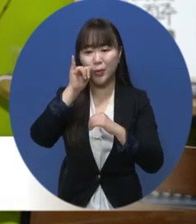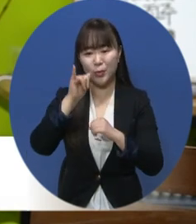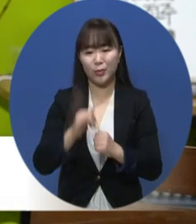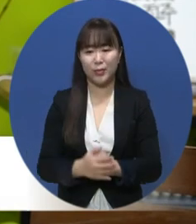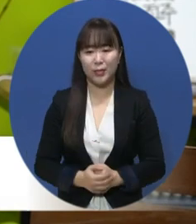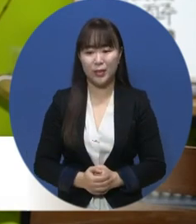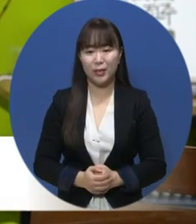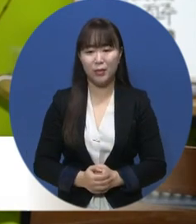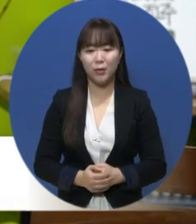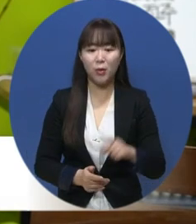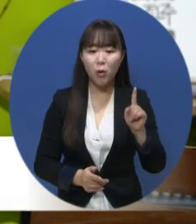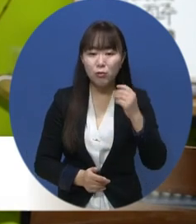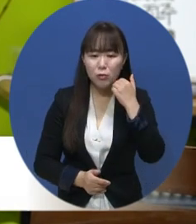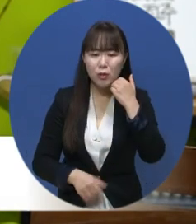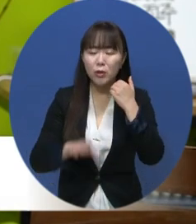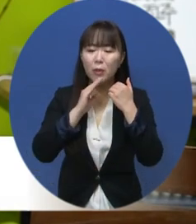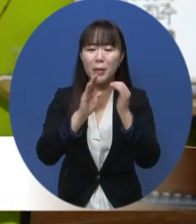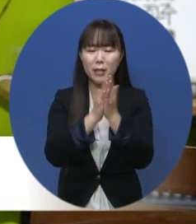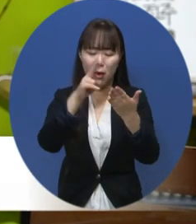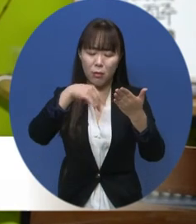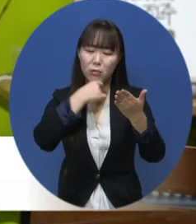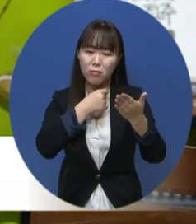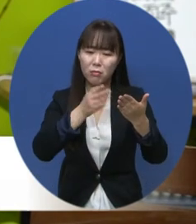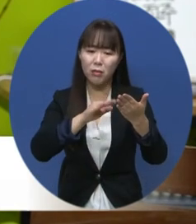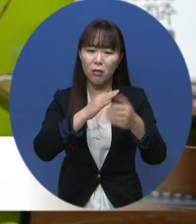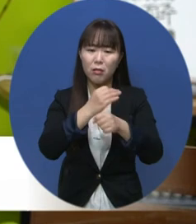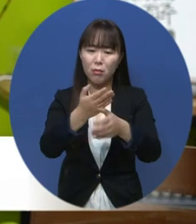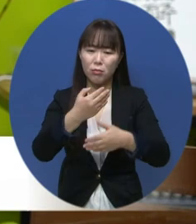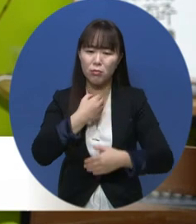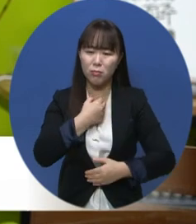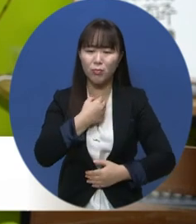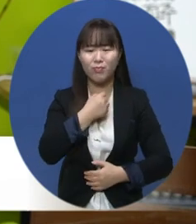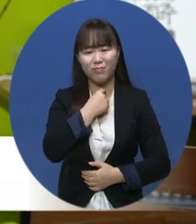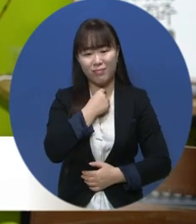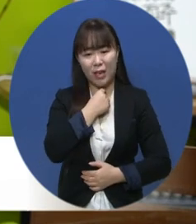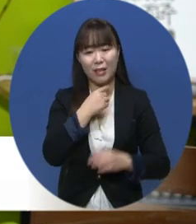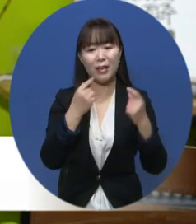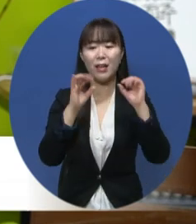있고 어떤 아이들은 정말로 책이 읽고 싶은데 책을 좀 사주면 안 되겠냐고